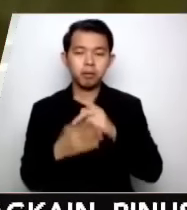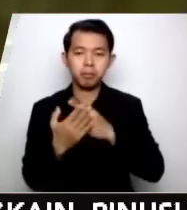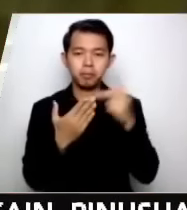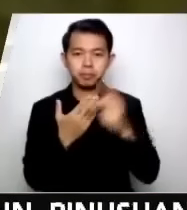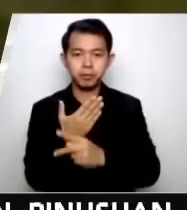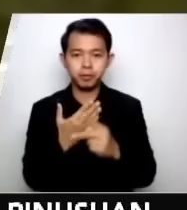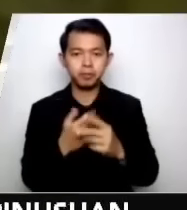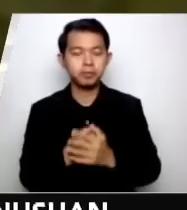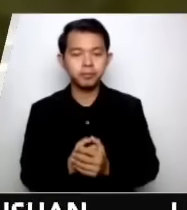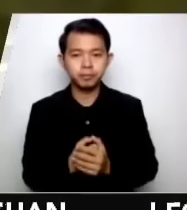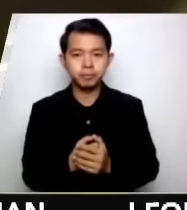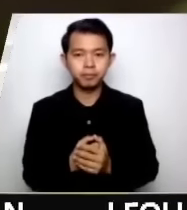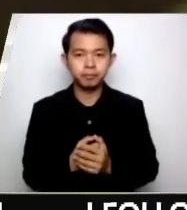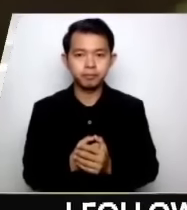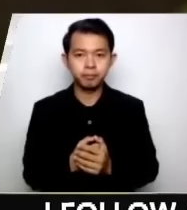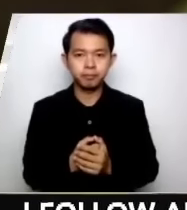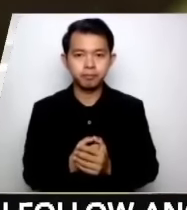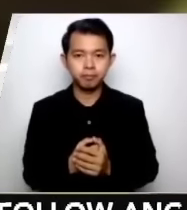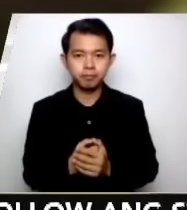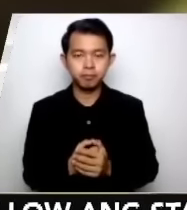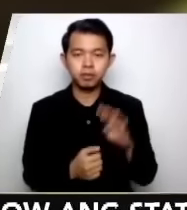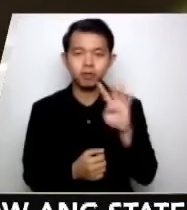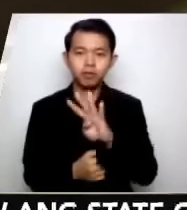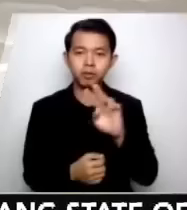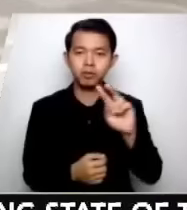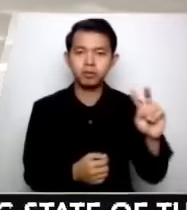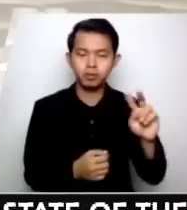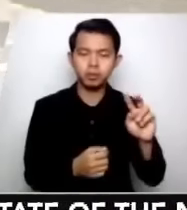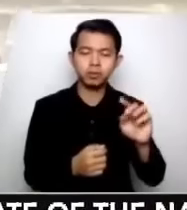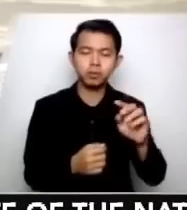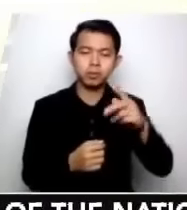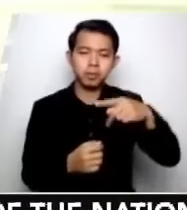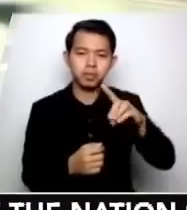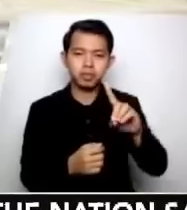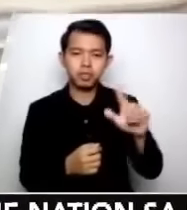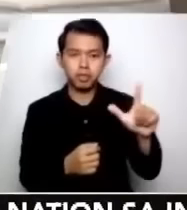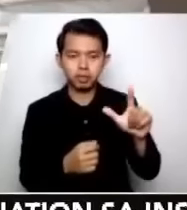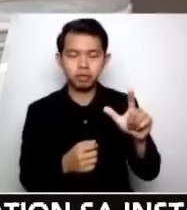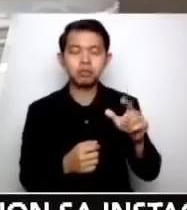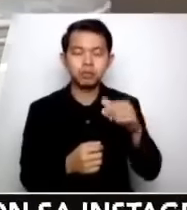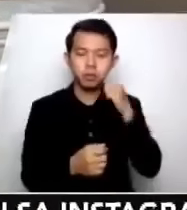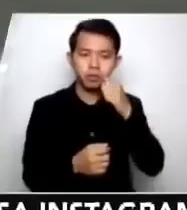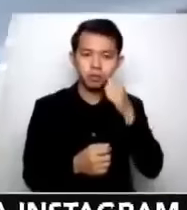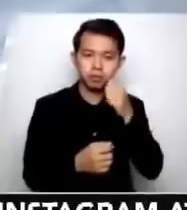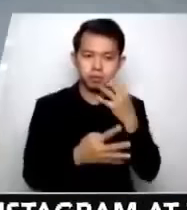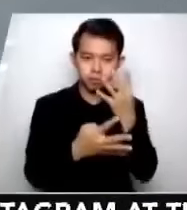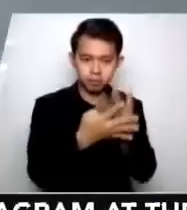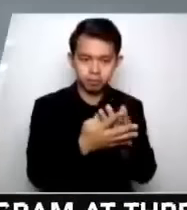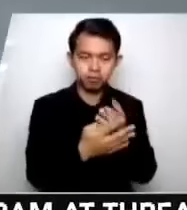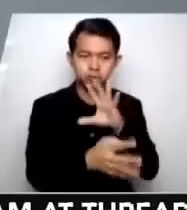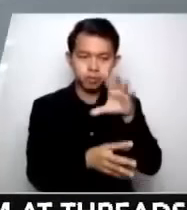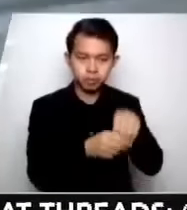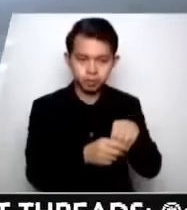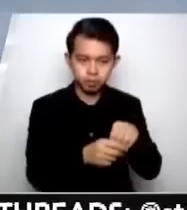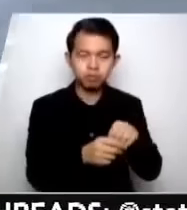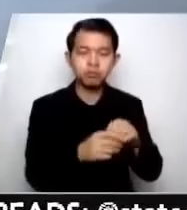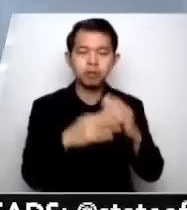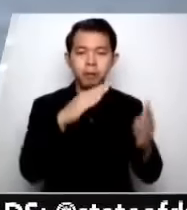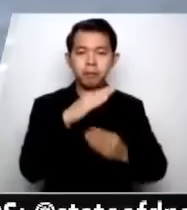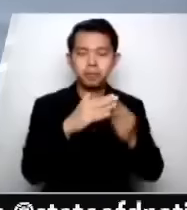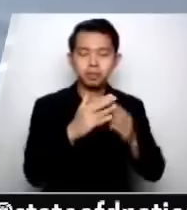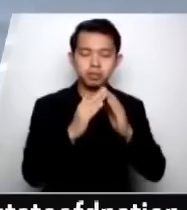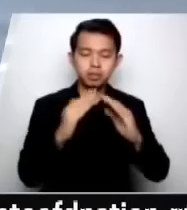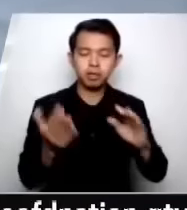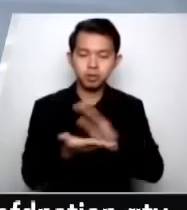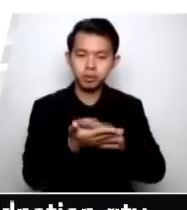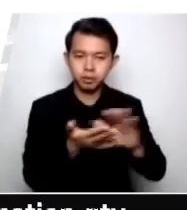42 persons deprived of liberty sa Quezon City Jail Female Dormitory lumahok sa Basic Housekeeping Skills Training ng QCLGU